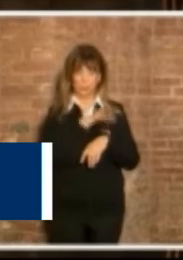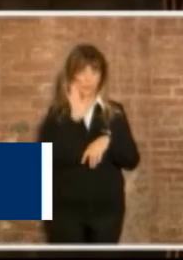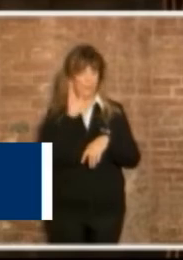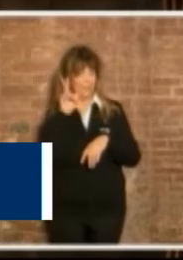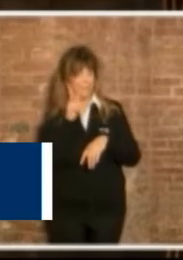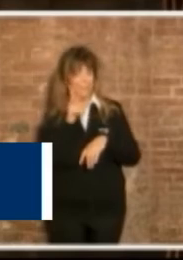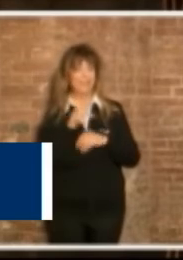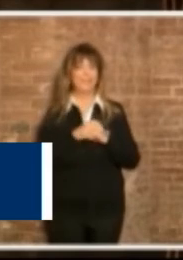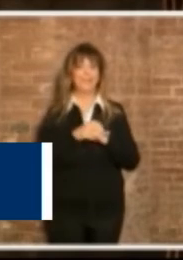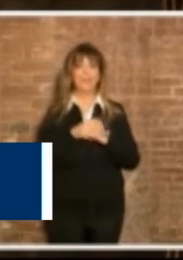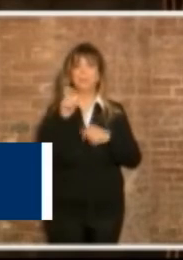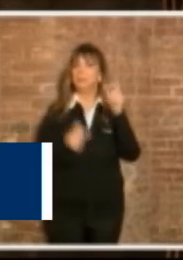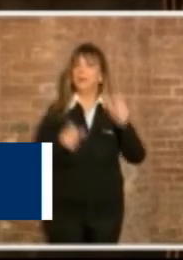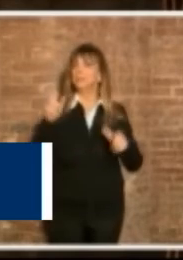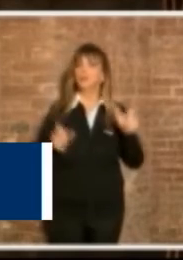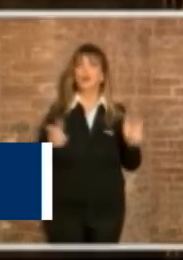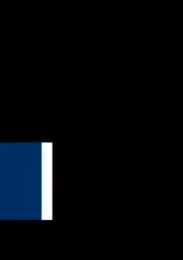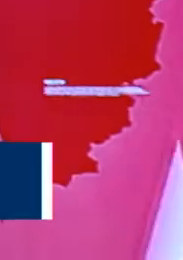studenti, di personale.